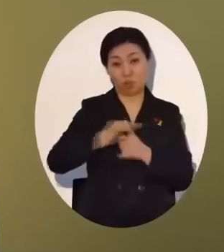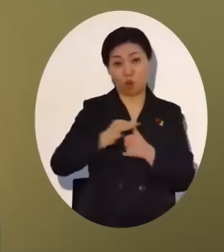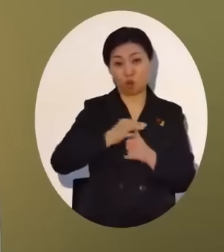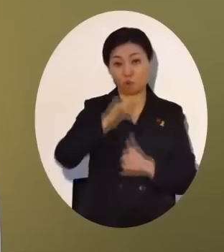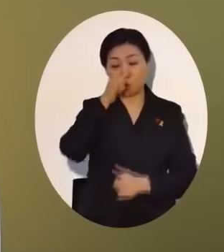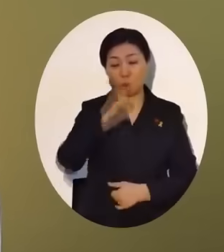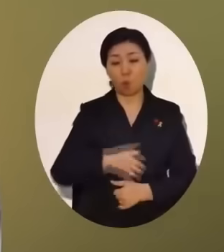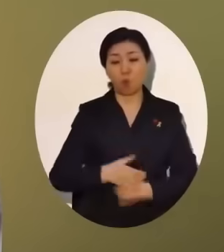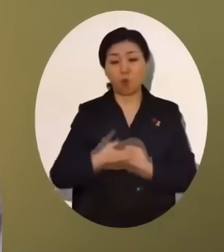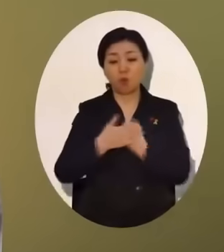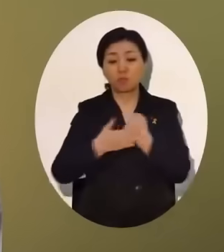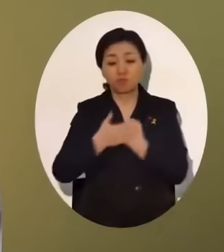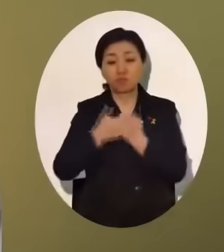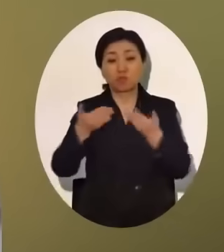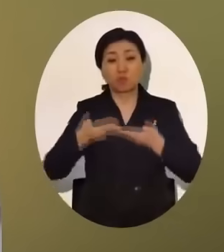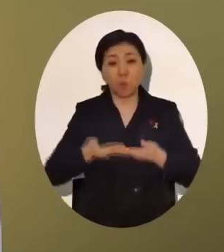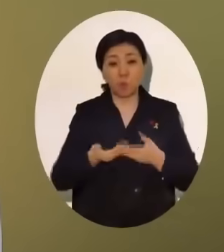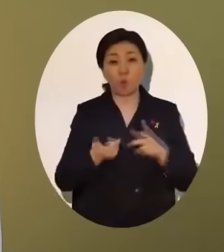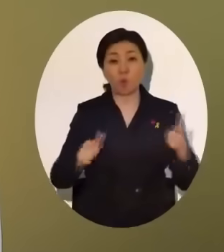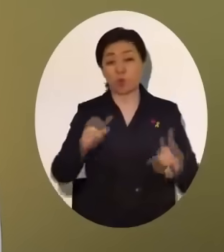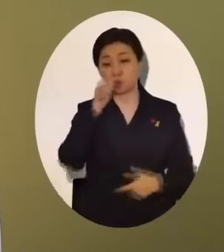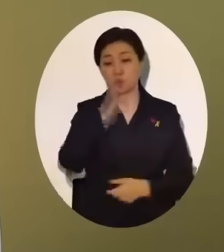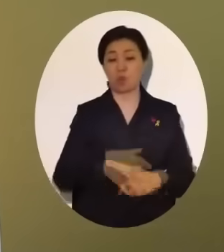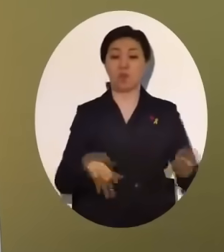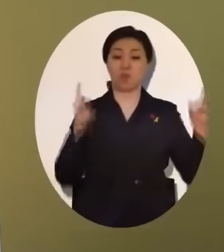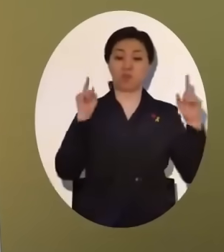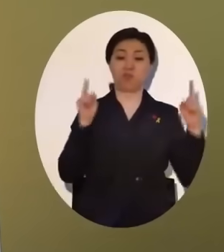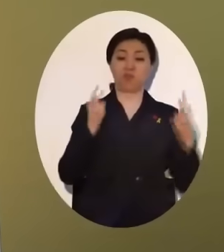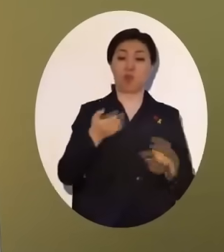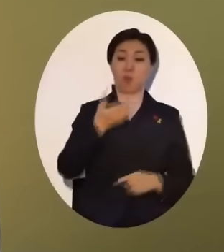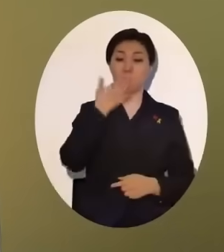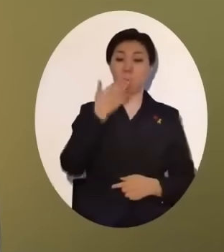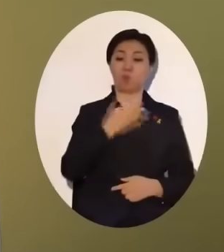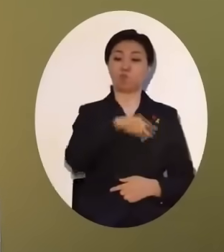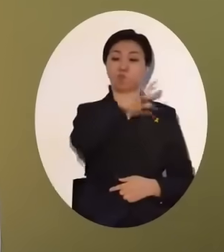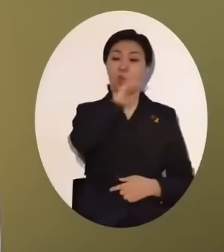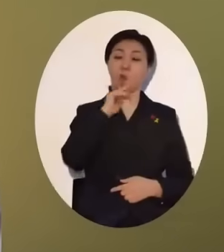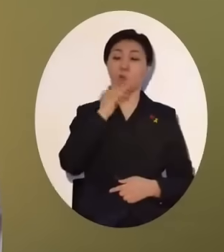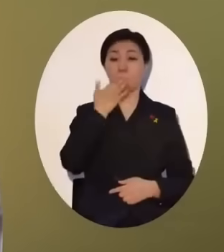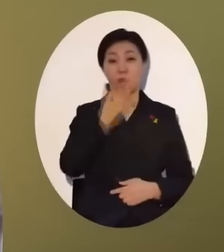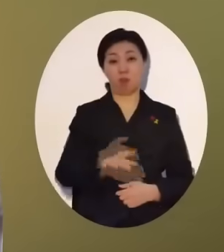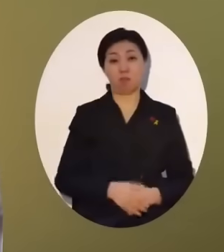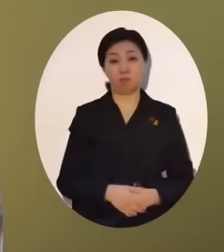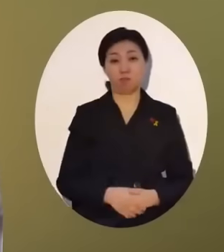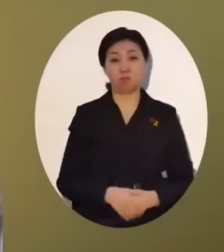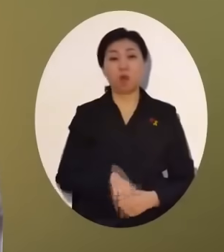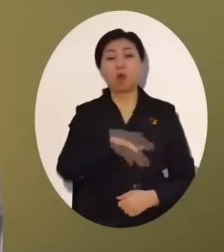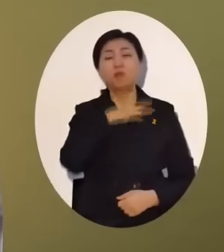나와. 그럼 가만 앉아가지고 놀고 먹을 수도 있는데, 늙으면 얼마나 좋은데.